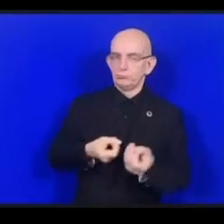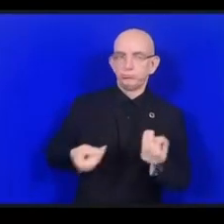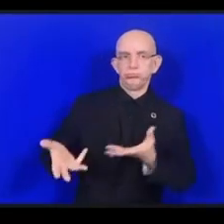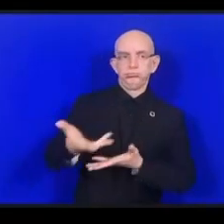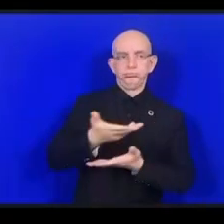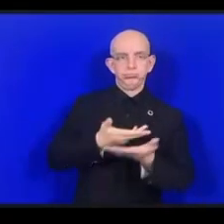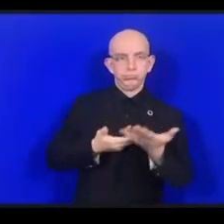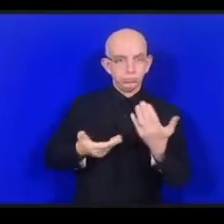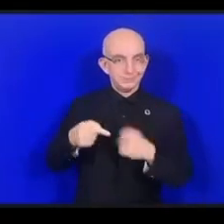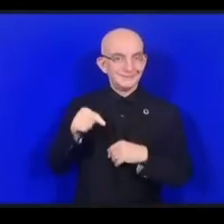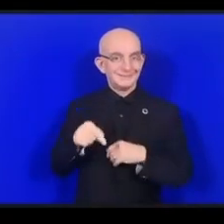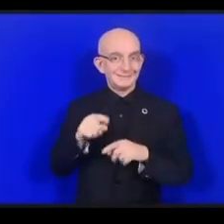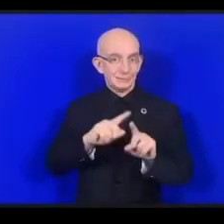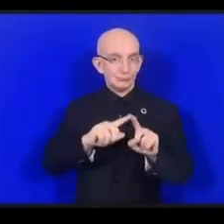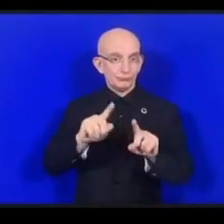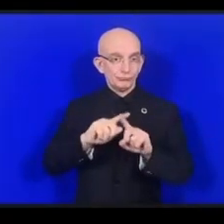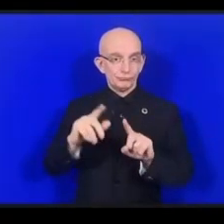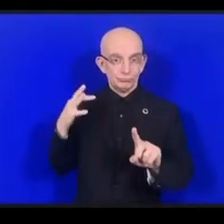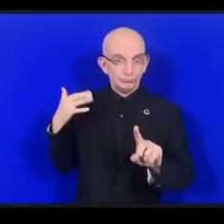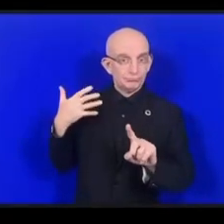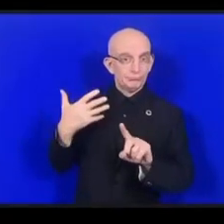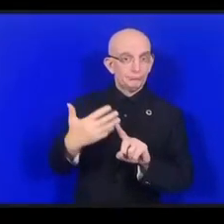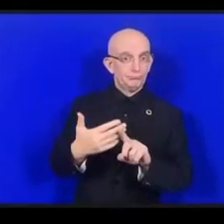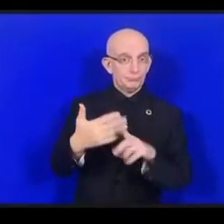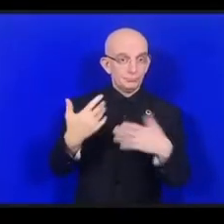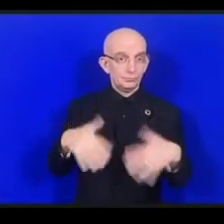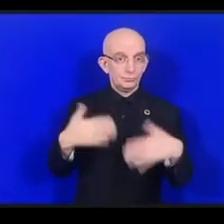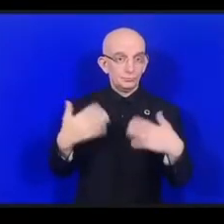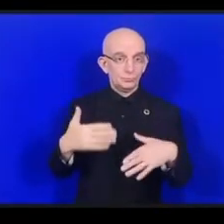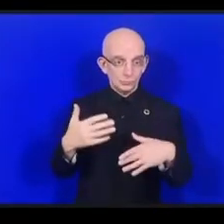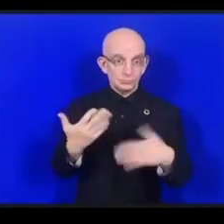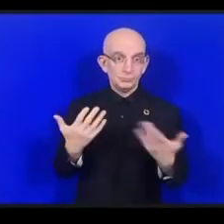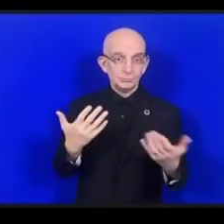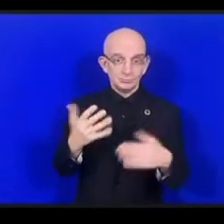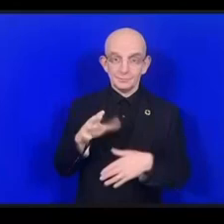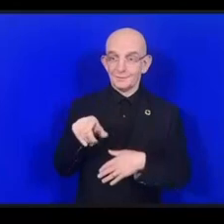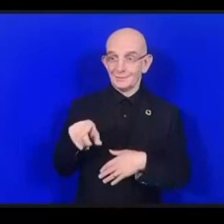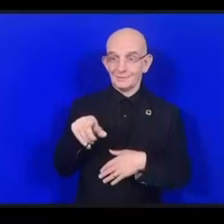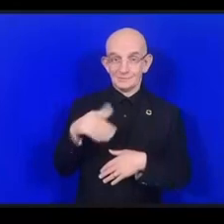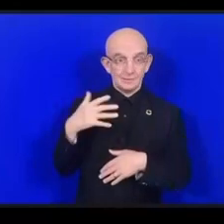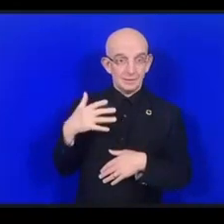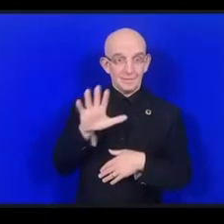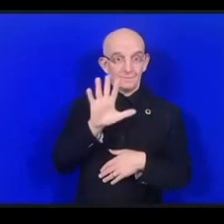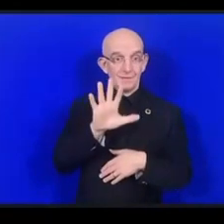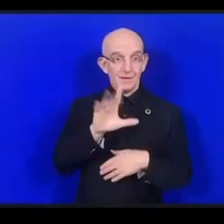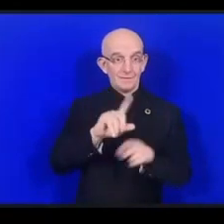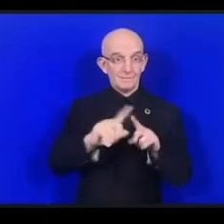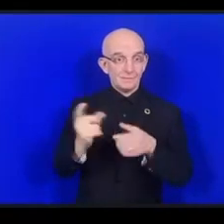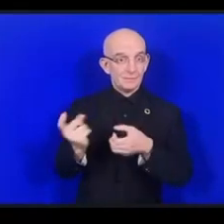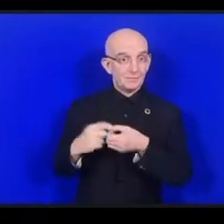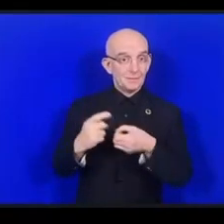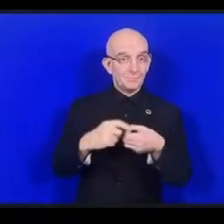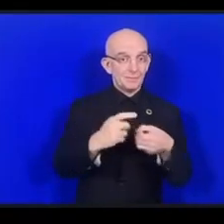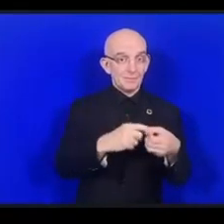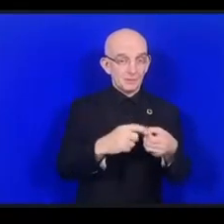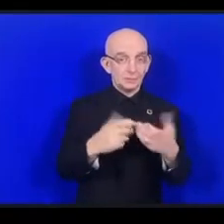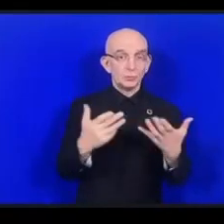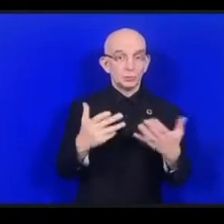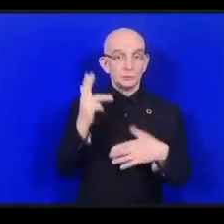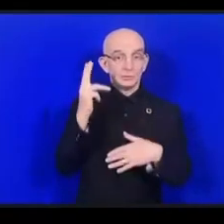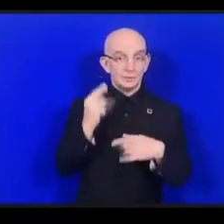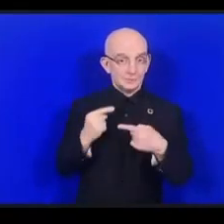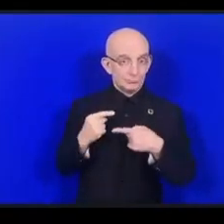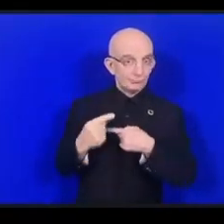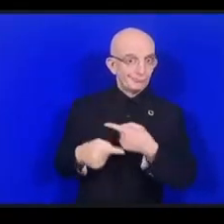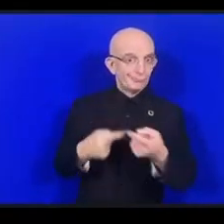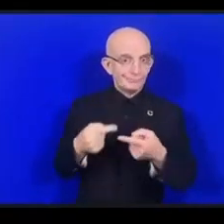500多名成员，是新冠疫情开始了以后才开始的，但很多的工作都是在 Zoom